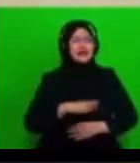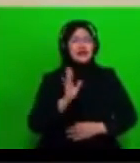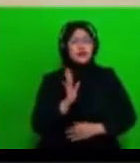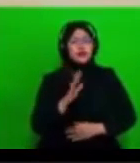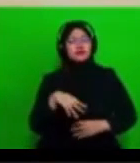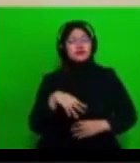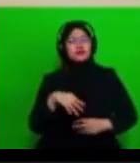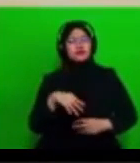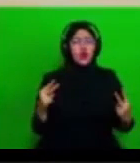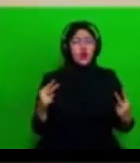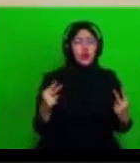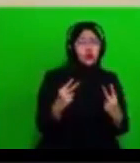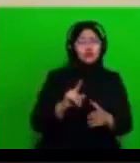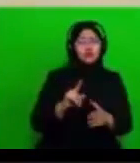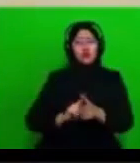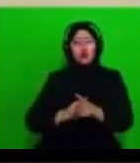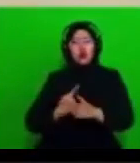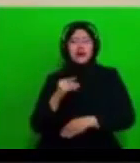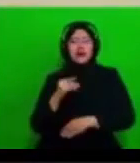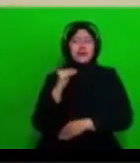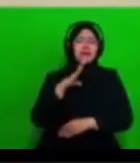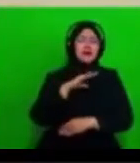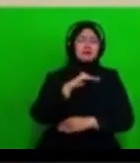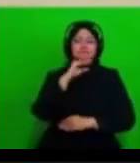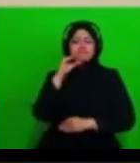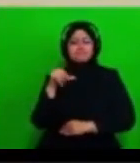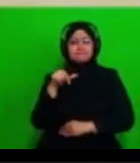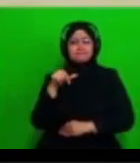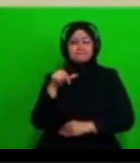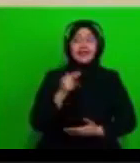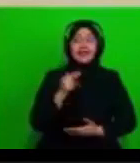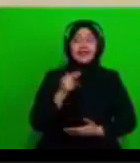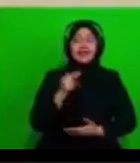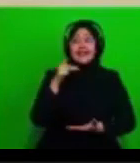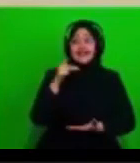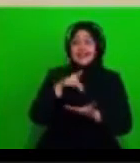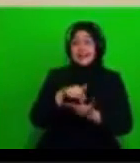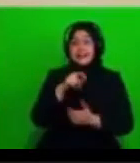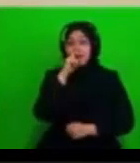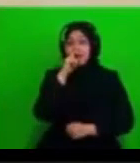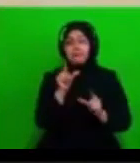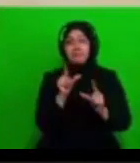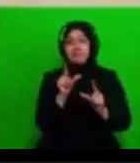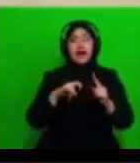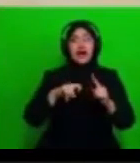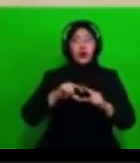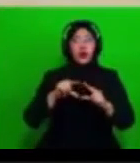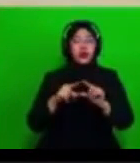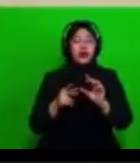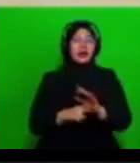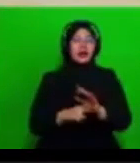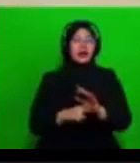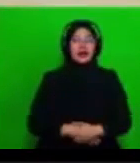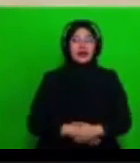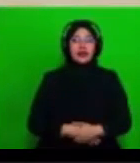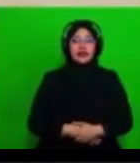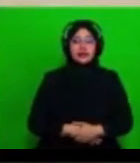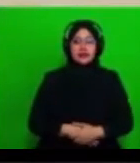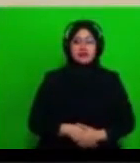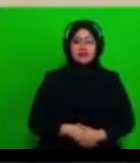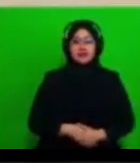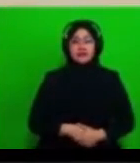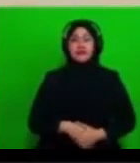Betul. Mendampingi juga. Betul, sejak awal sudah bergabung. Terima kasih Pak Hasbi. Dan izin Pak Hasbi, Pak Wikan, kita lanjut ke pertanyaan berikutnya. Baik.